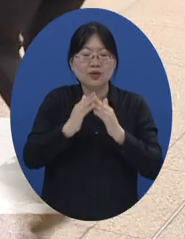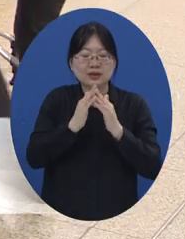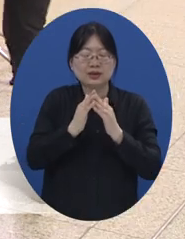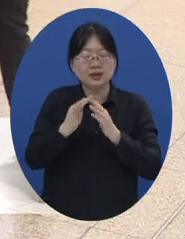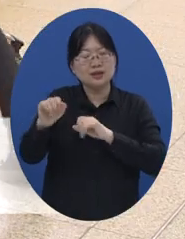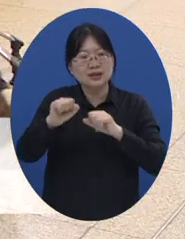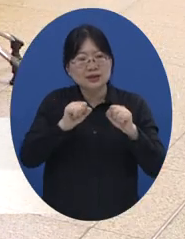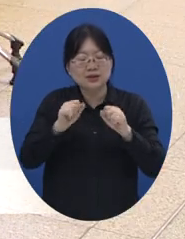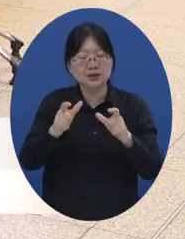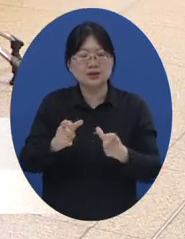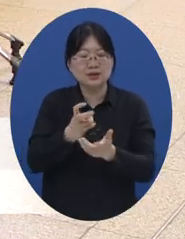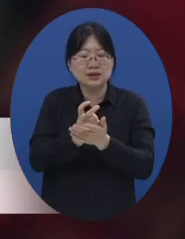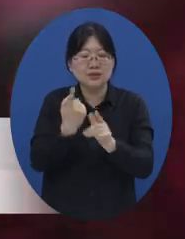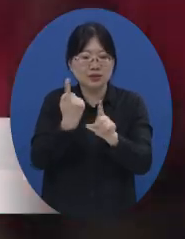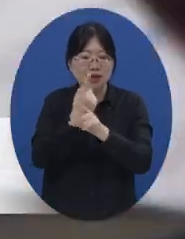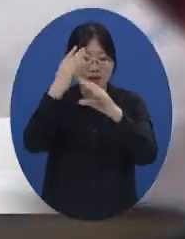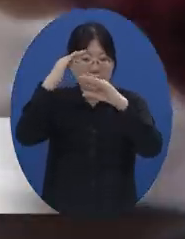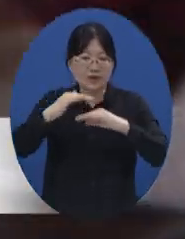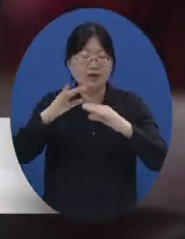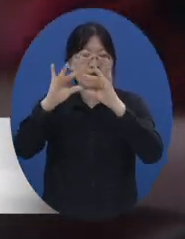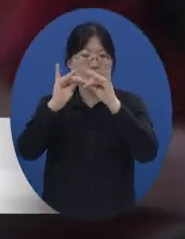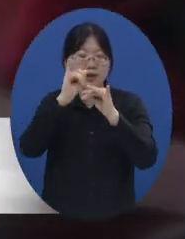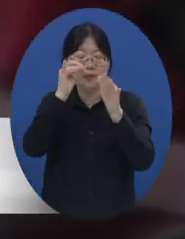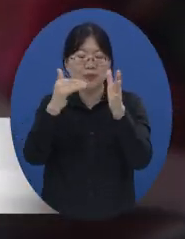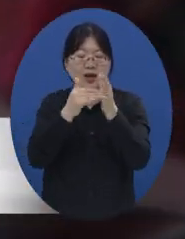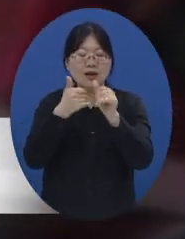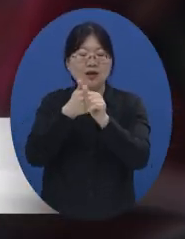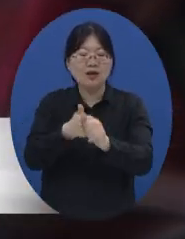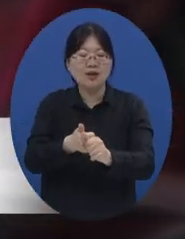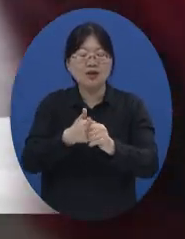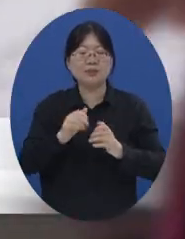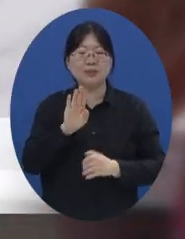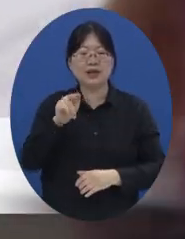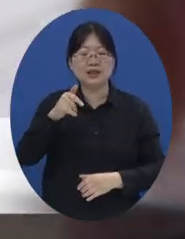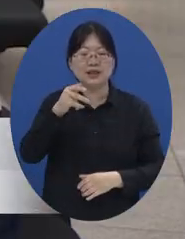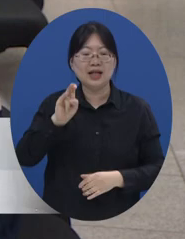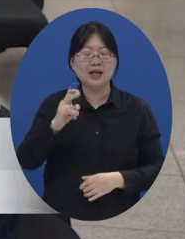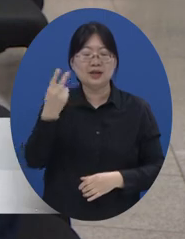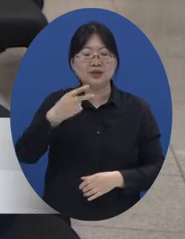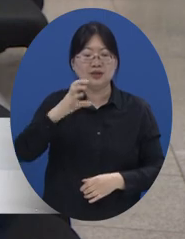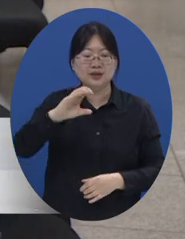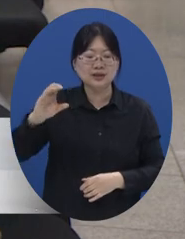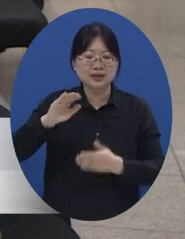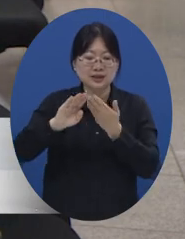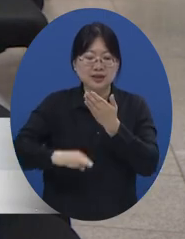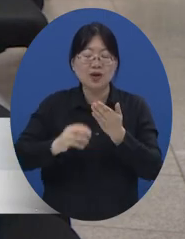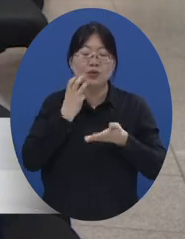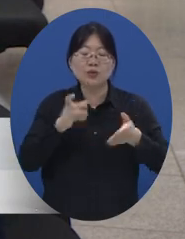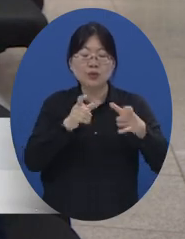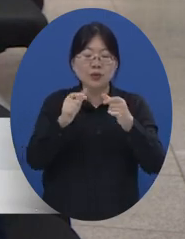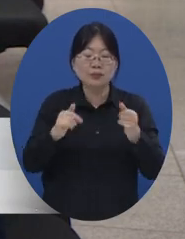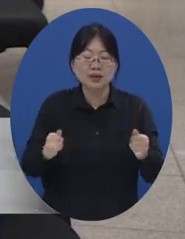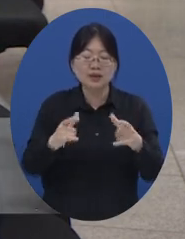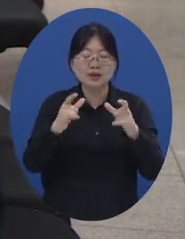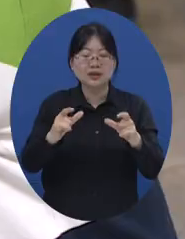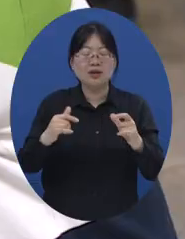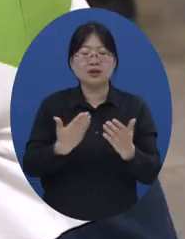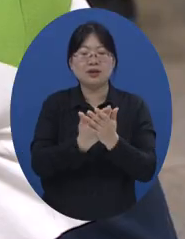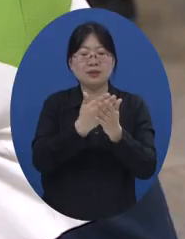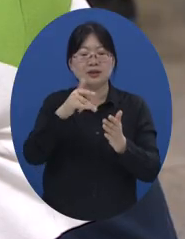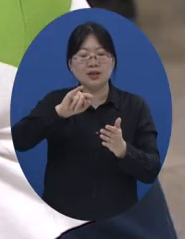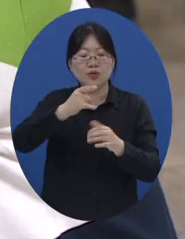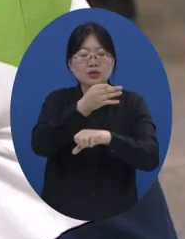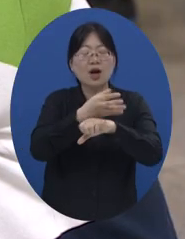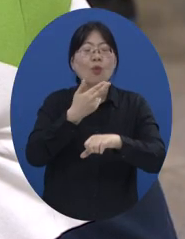일부 개정 규칙 안을 의결했습니다 이에 따라 배기량 2000 실시하자 동사를 구입하는 경기도민 은 지역개발 채권을 사지